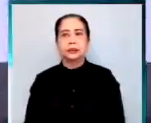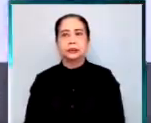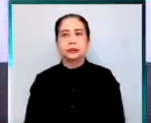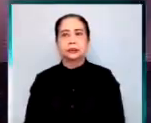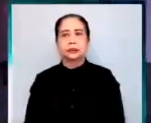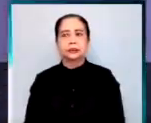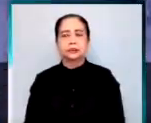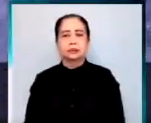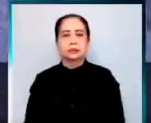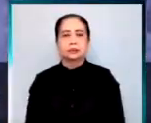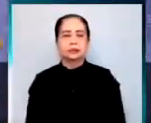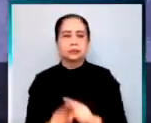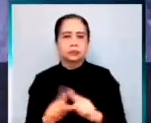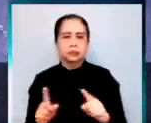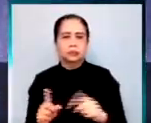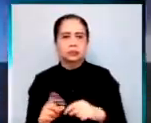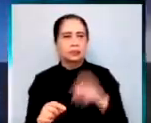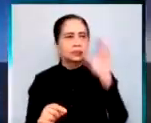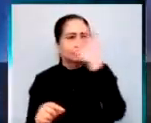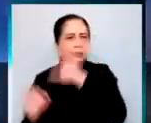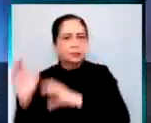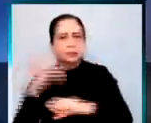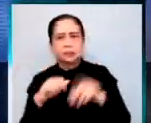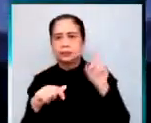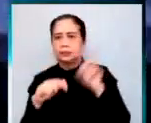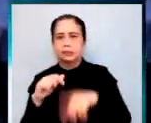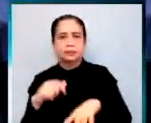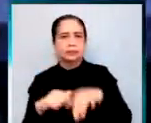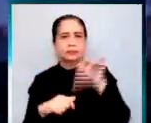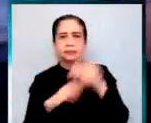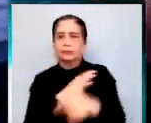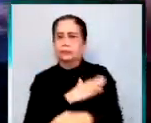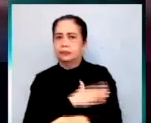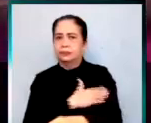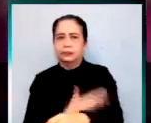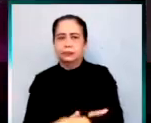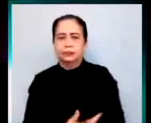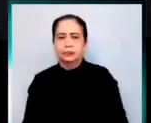Pero hindi niya mahagilap ang anak.